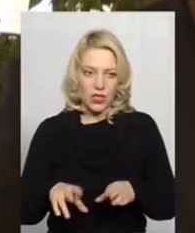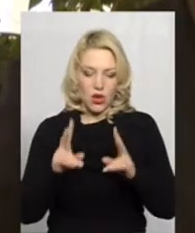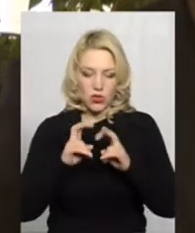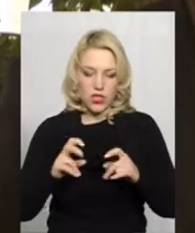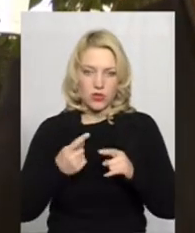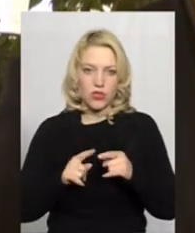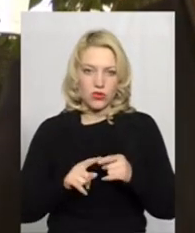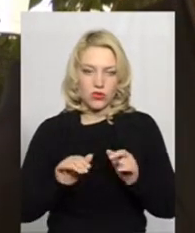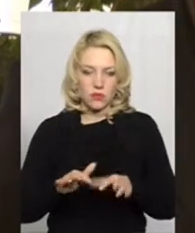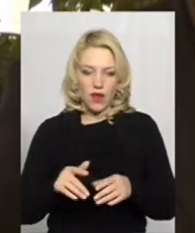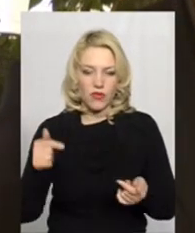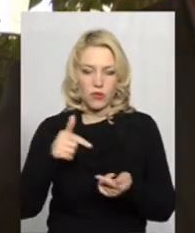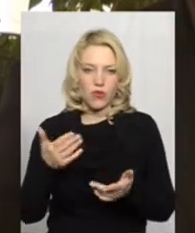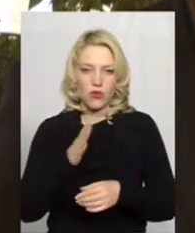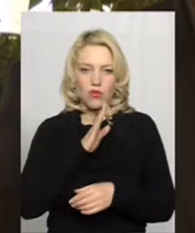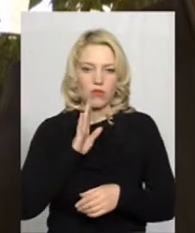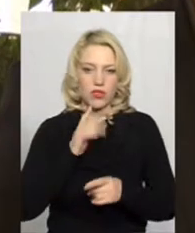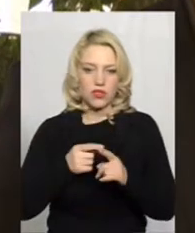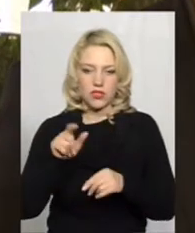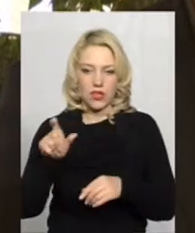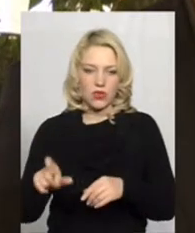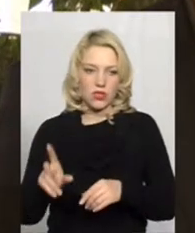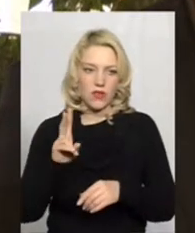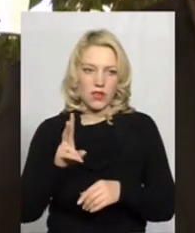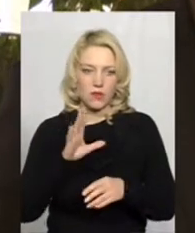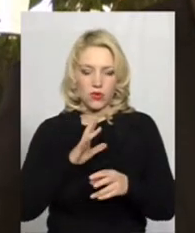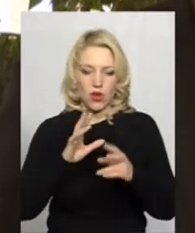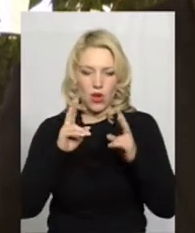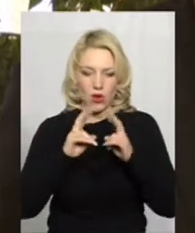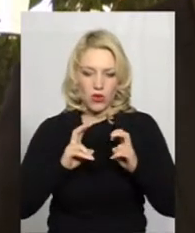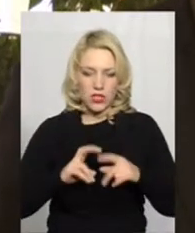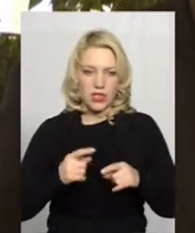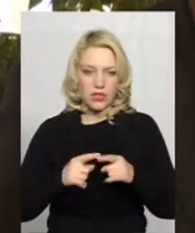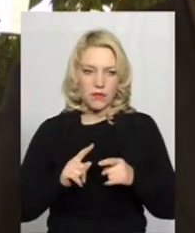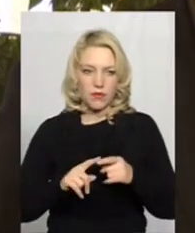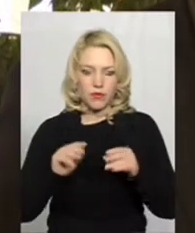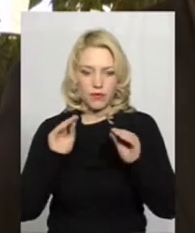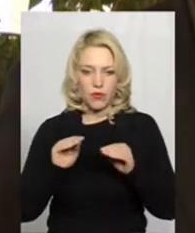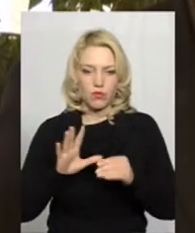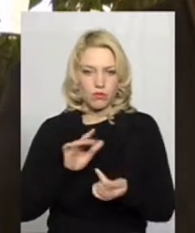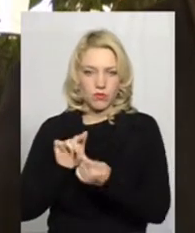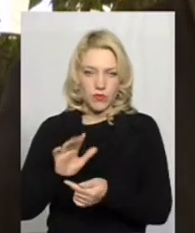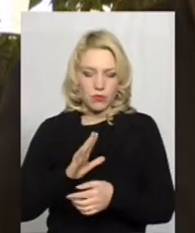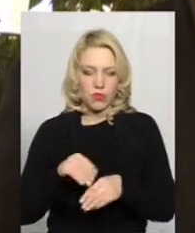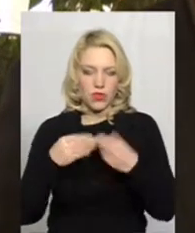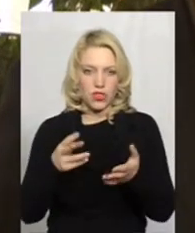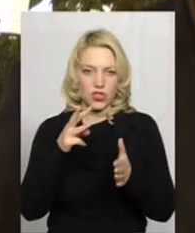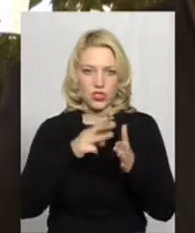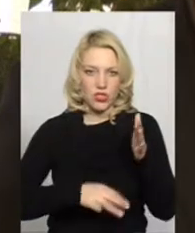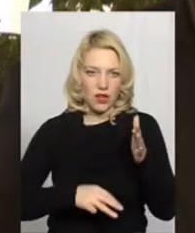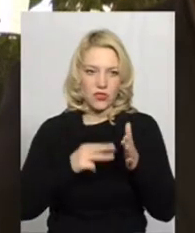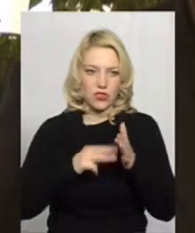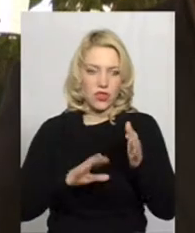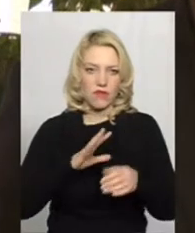якої матір особи, відносно якої розглядалося адміністративне правопорушення, відносно якого було складено протокол, було винесено штраф. Даний штраф було